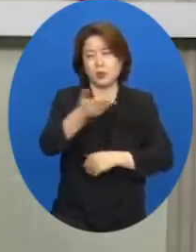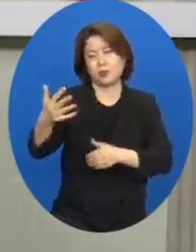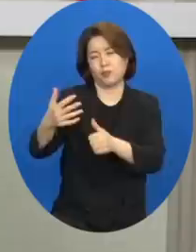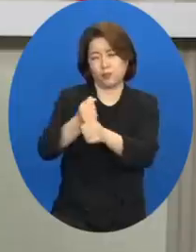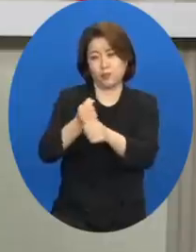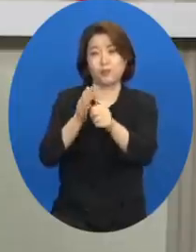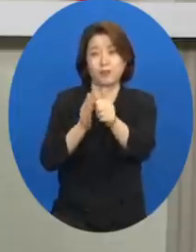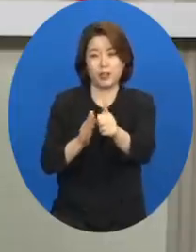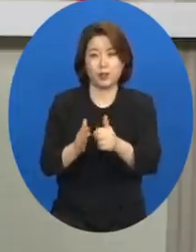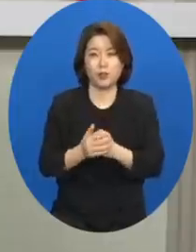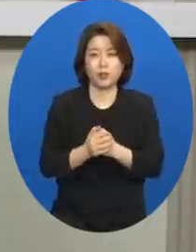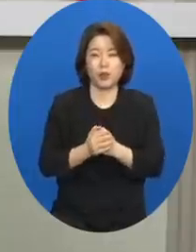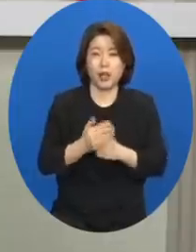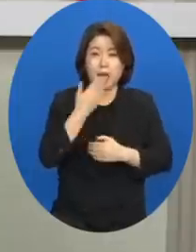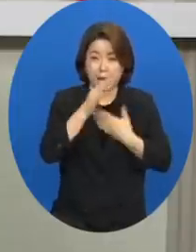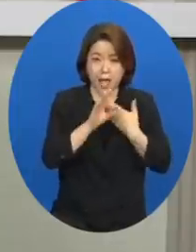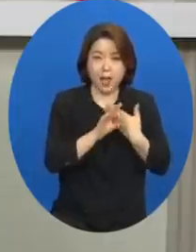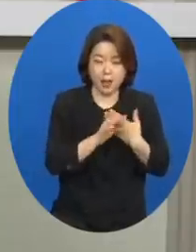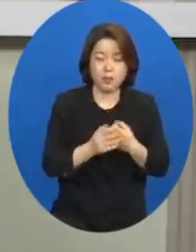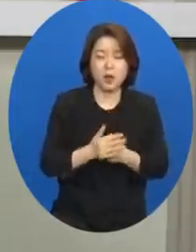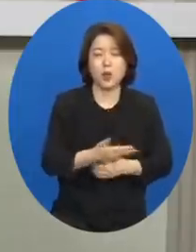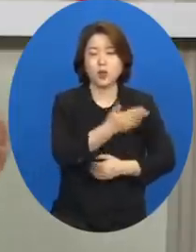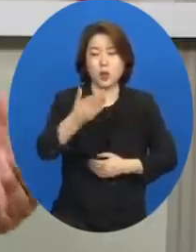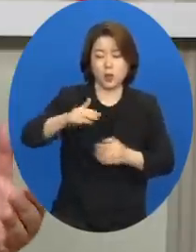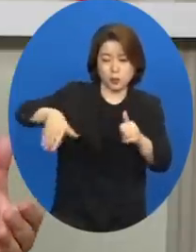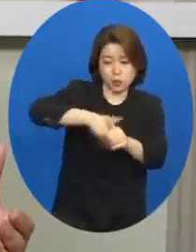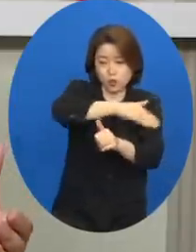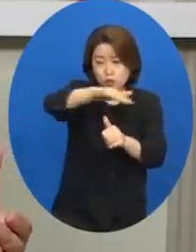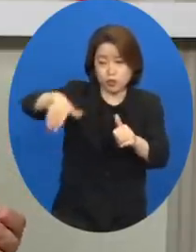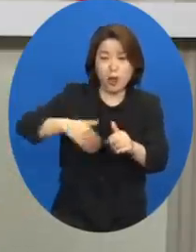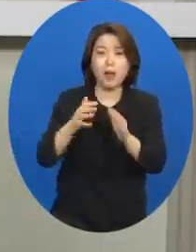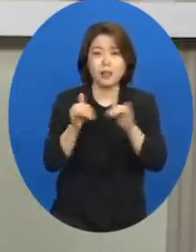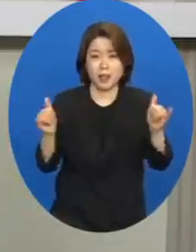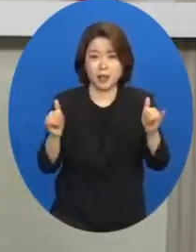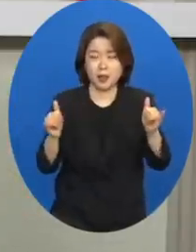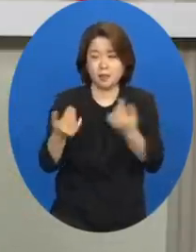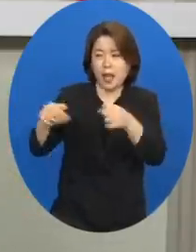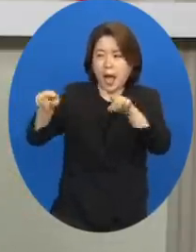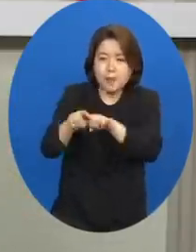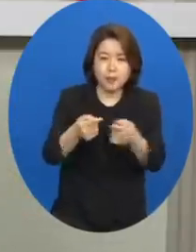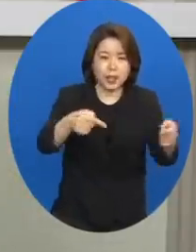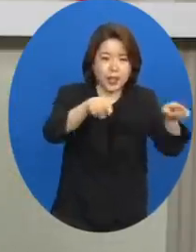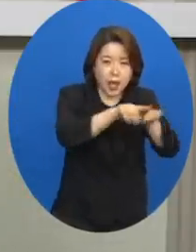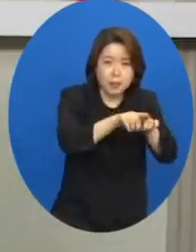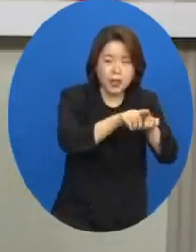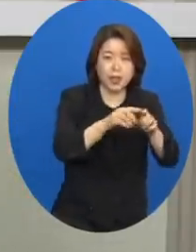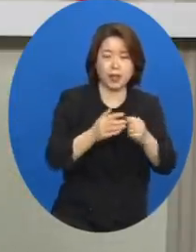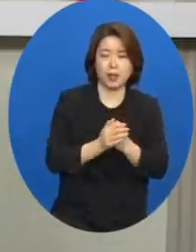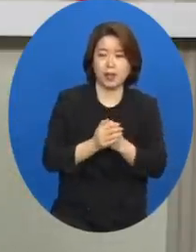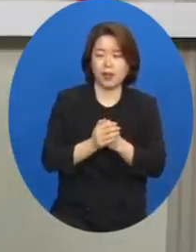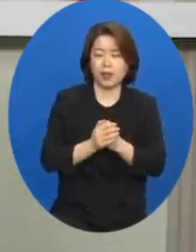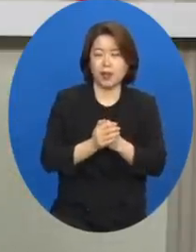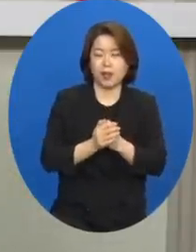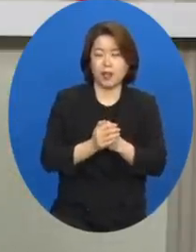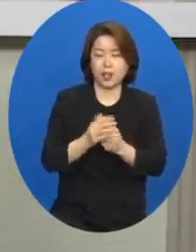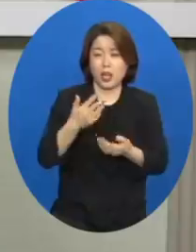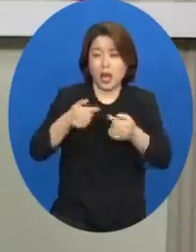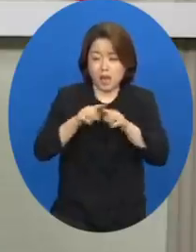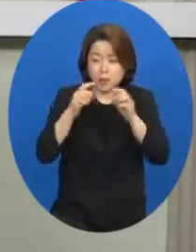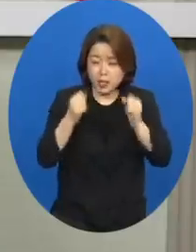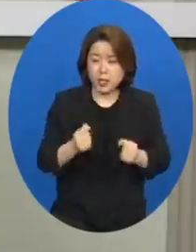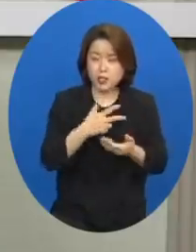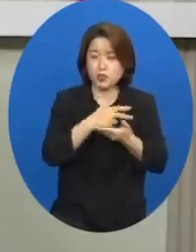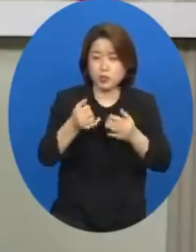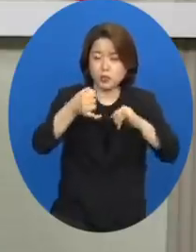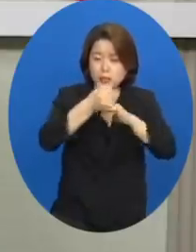그리고 할 수 있는 대로 여러분 주변에 있는 사람들에게 함께 우리와 함께 하시겠다는 주님의 약속을